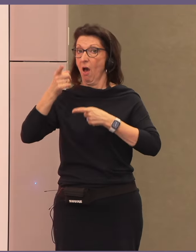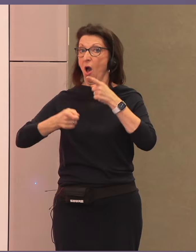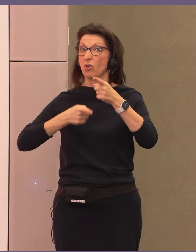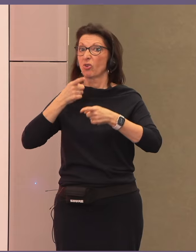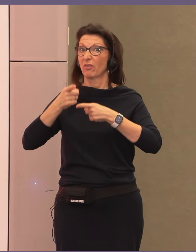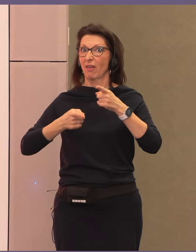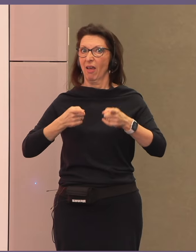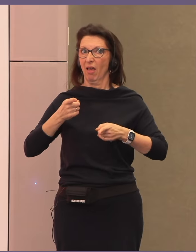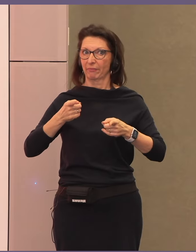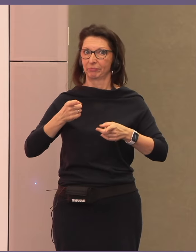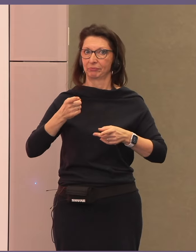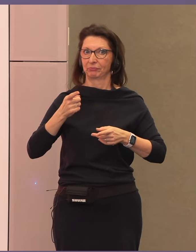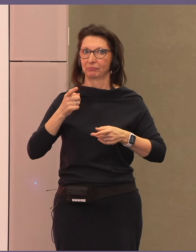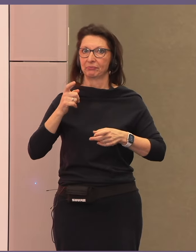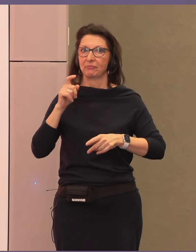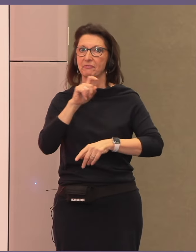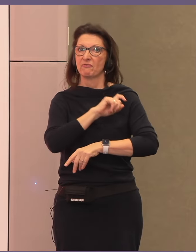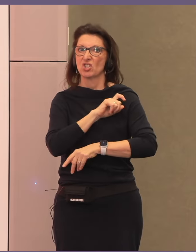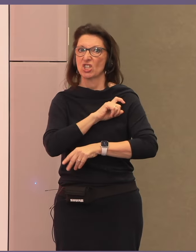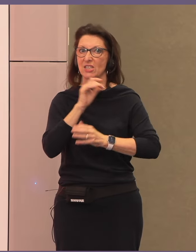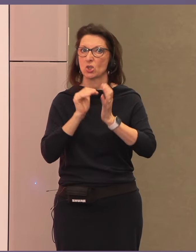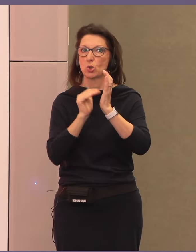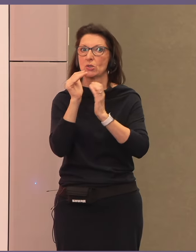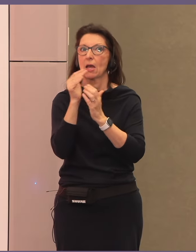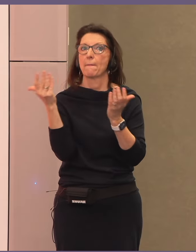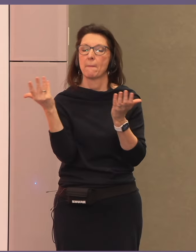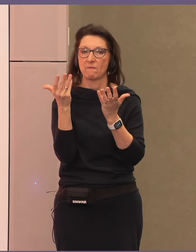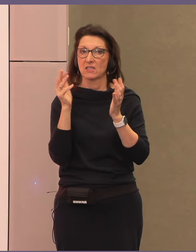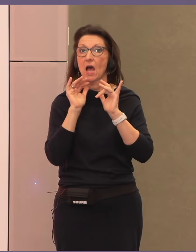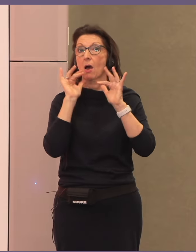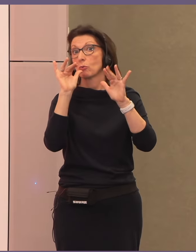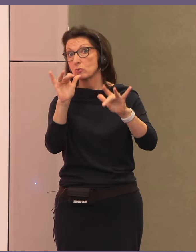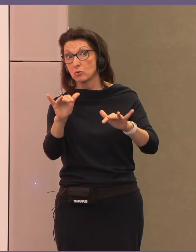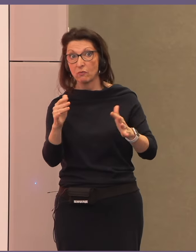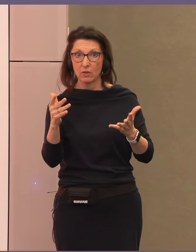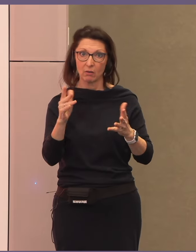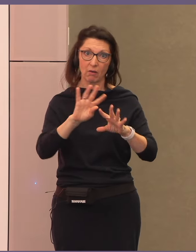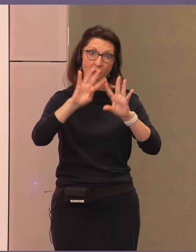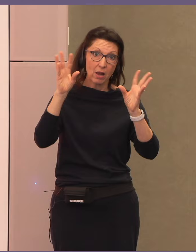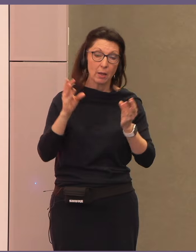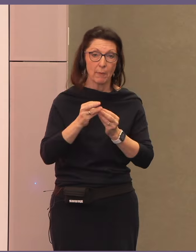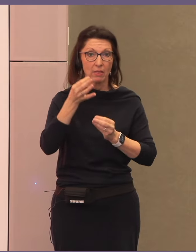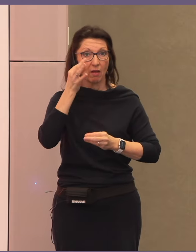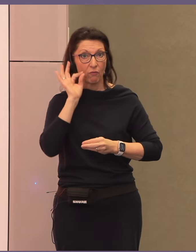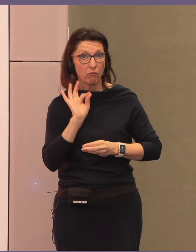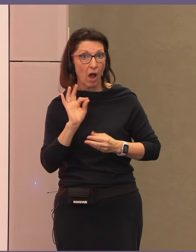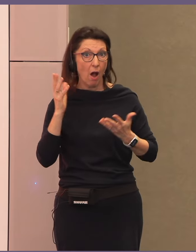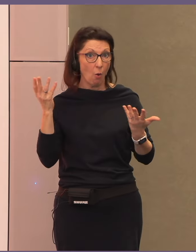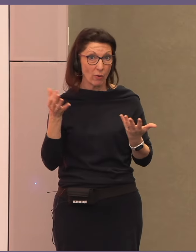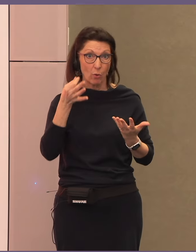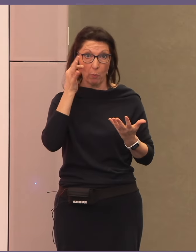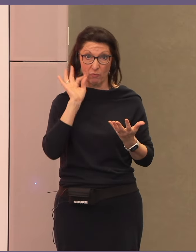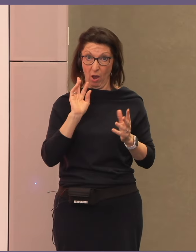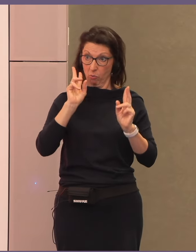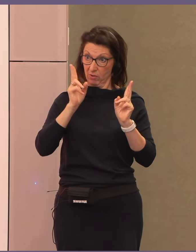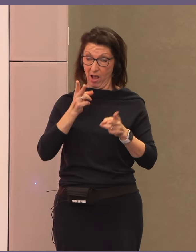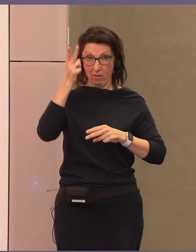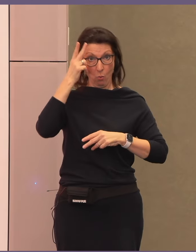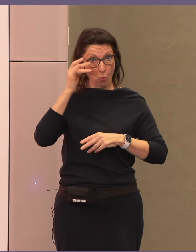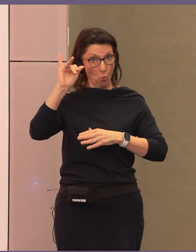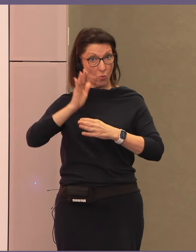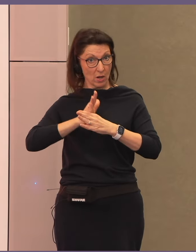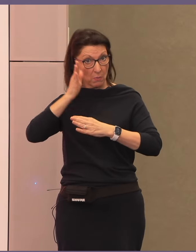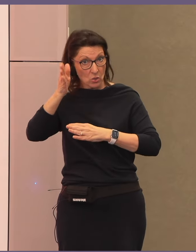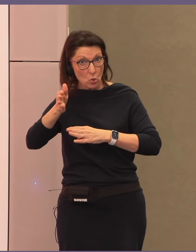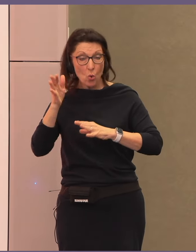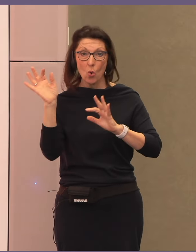faschistische Systeme auch an Auswirkungen auf Frauen im Kontext des Zugangs und auch der Repräsentanz